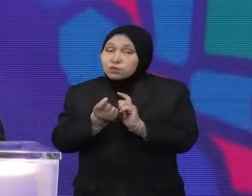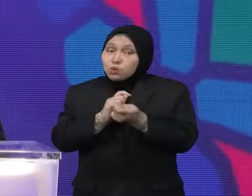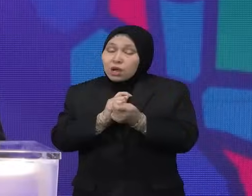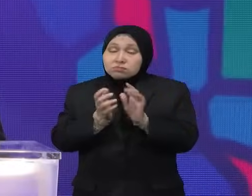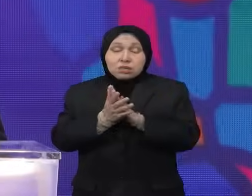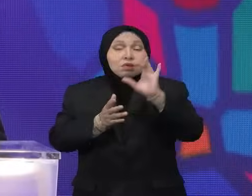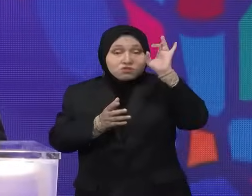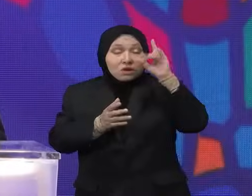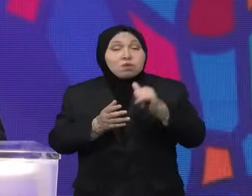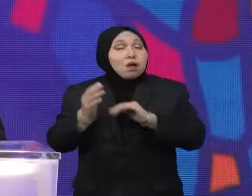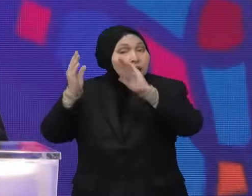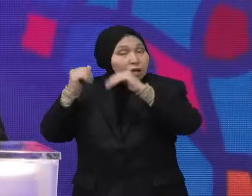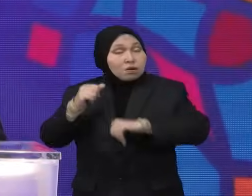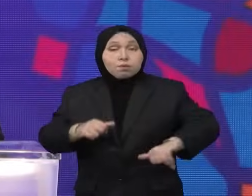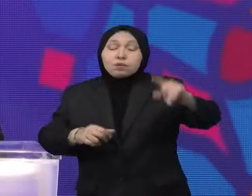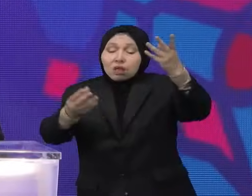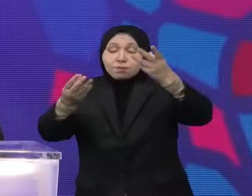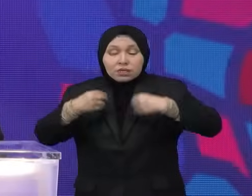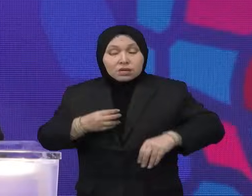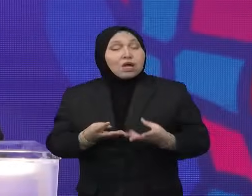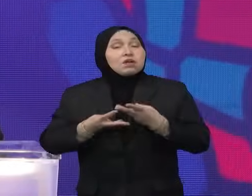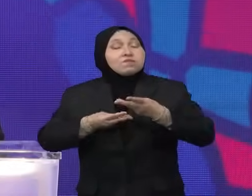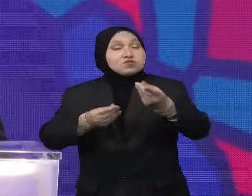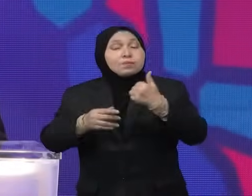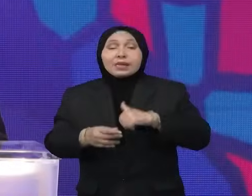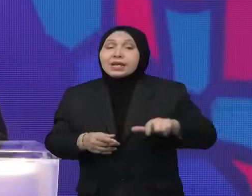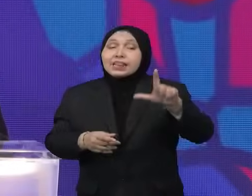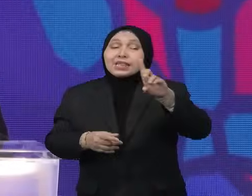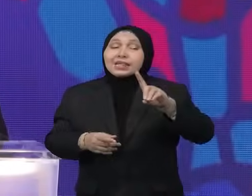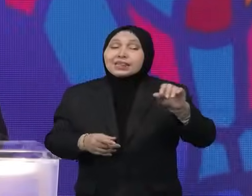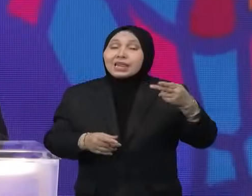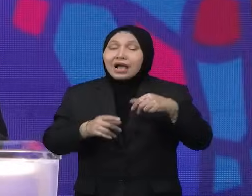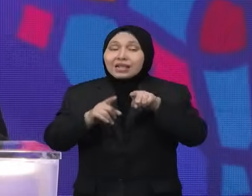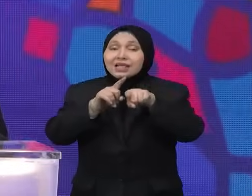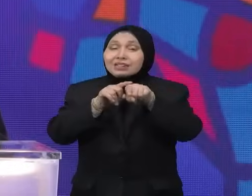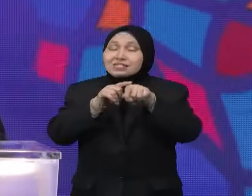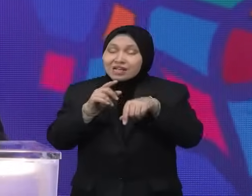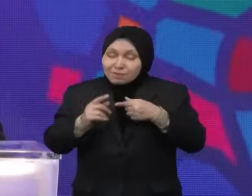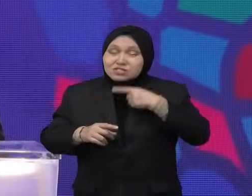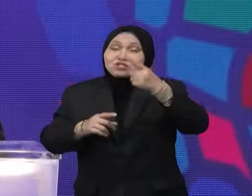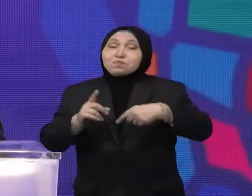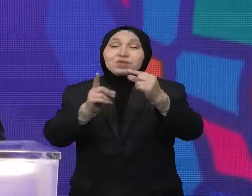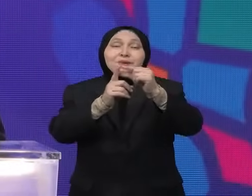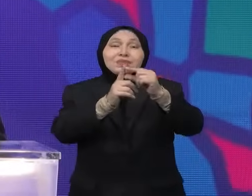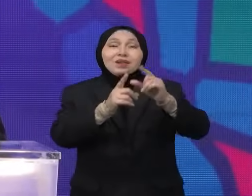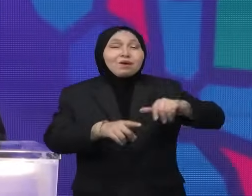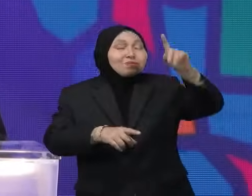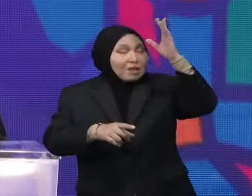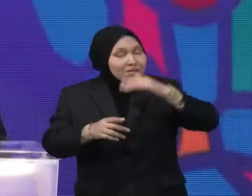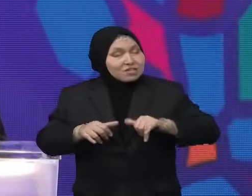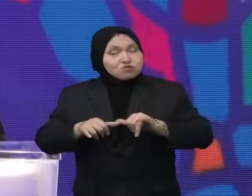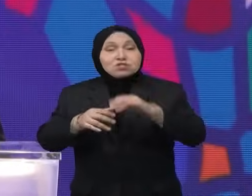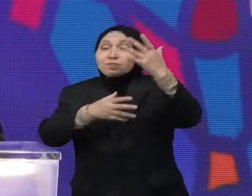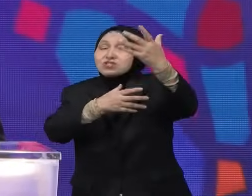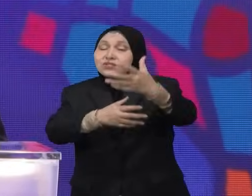Maka insyaAllah mudah-mudahan Allah berikan kefasihan kepada lidah-lidah kita untuk menyebut kalamnya, dan juga seterusnya kita nak